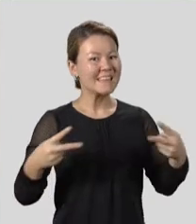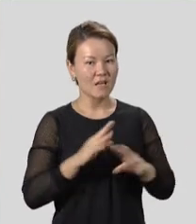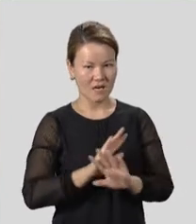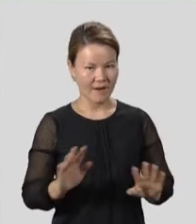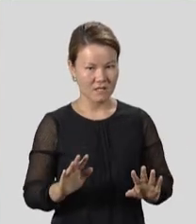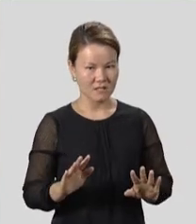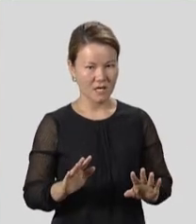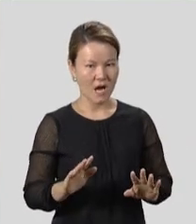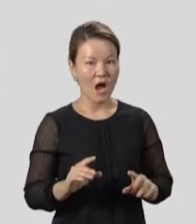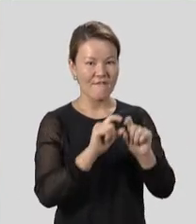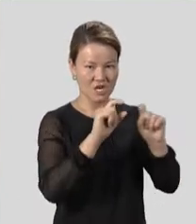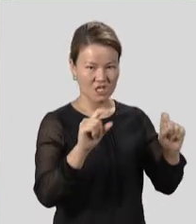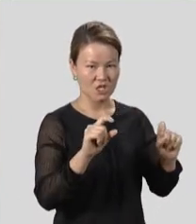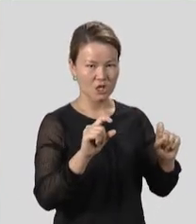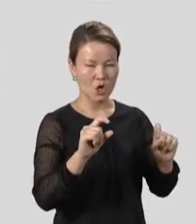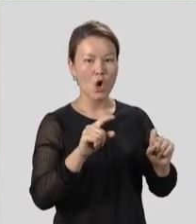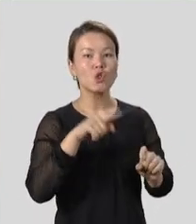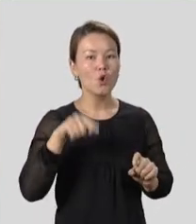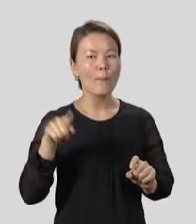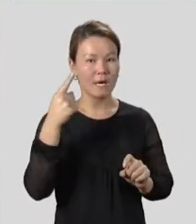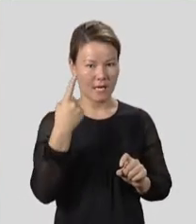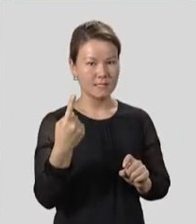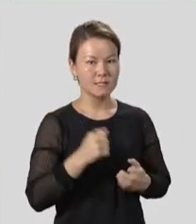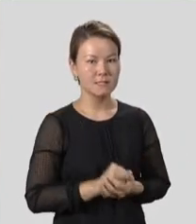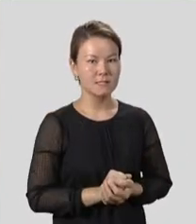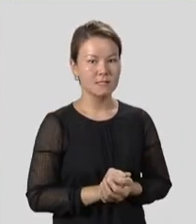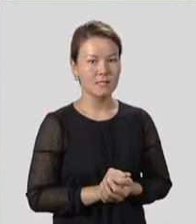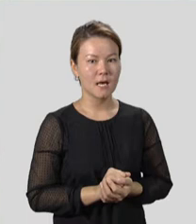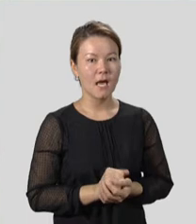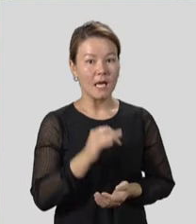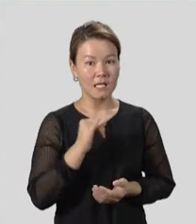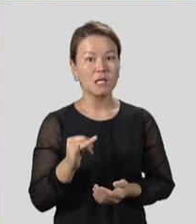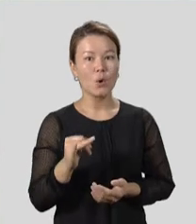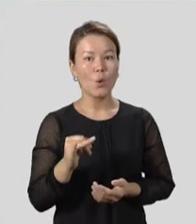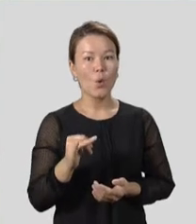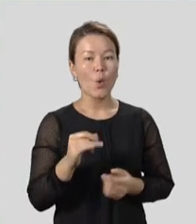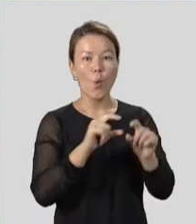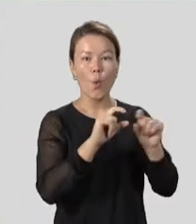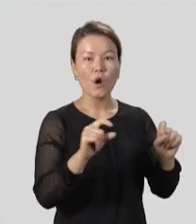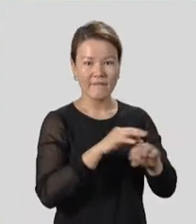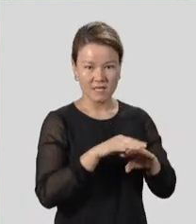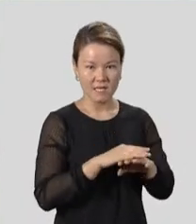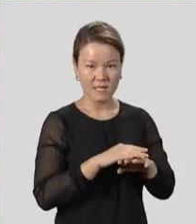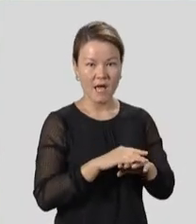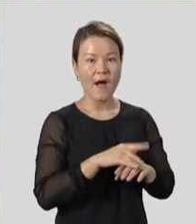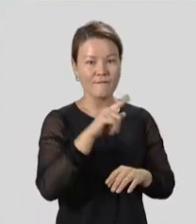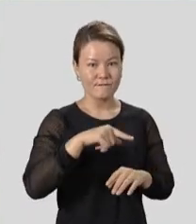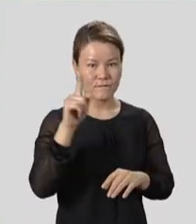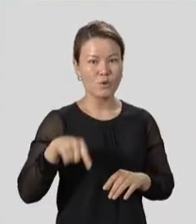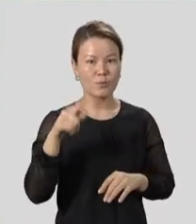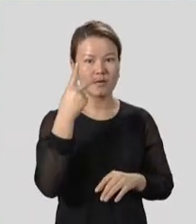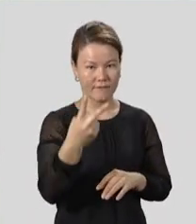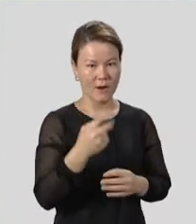Неравенство – выражение номер 1. И уравнение – выражение номер